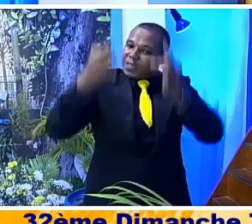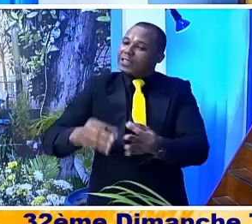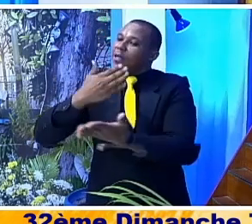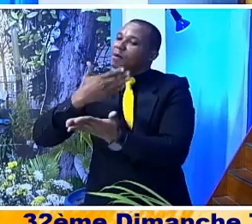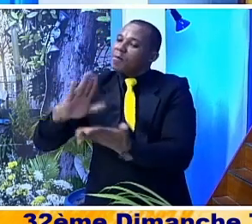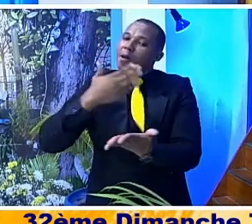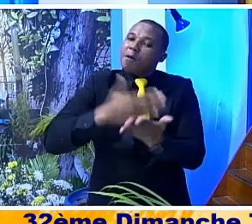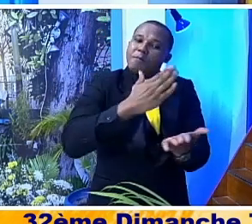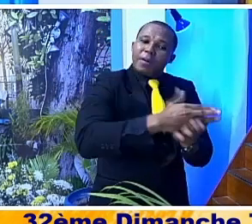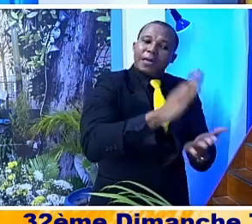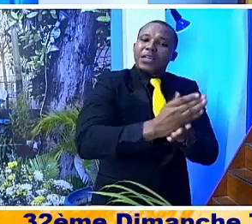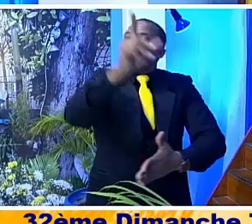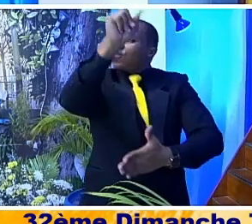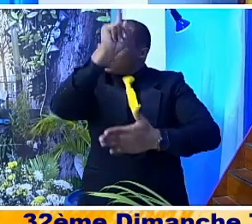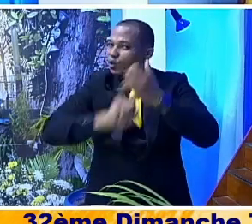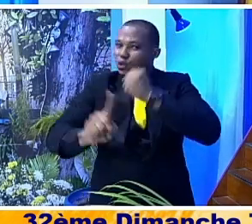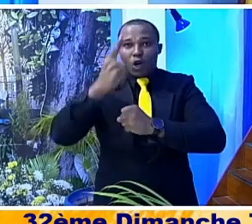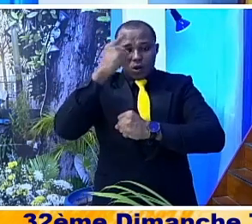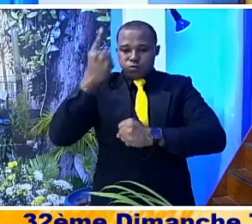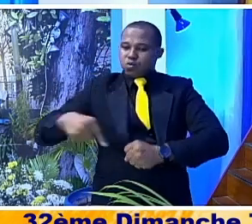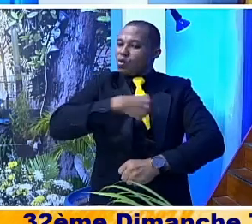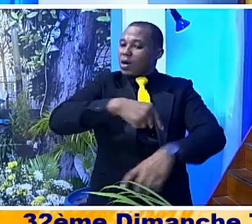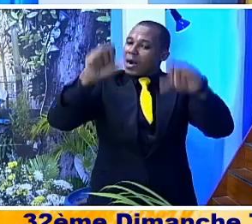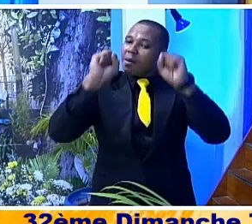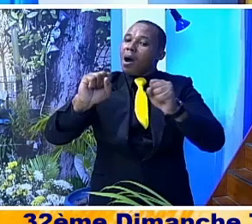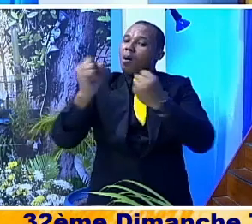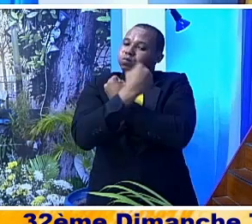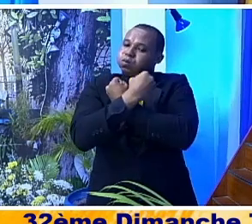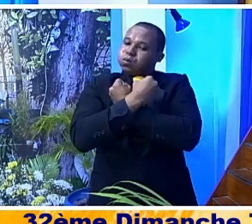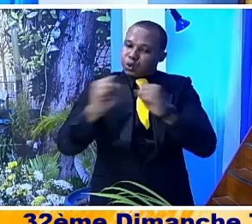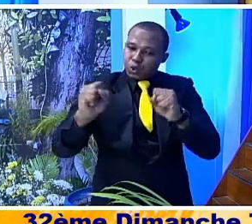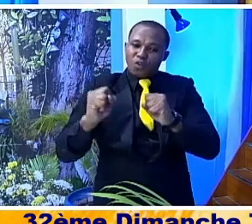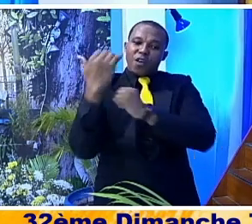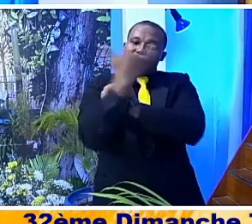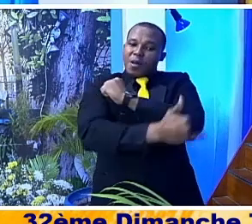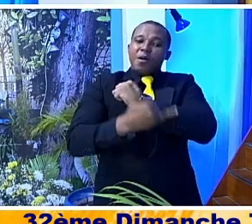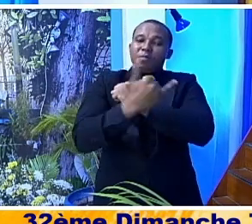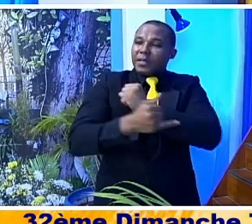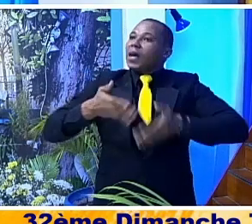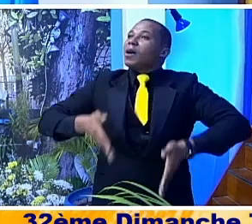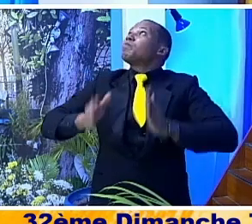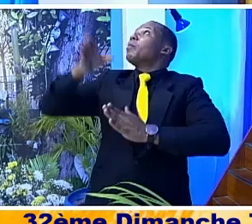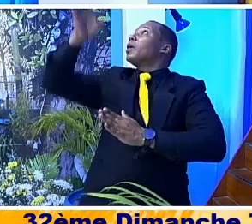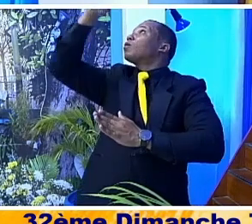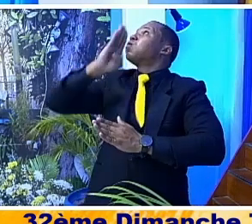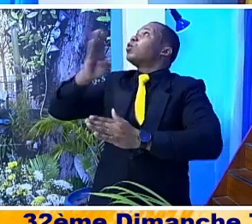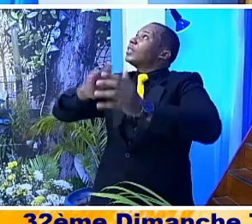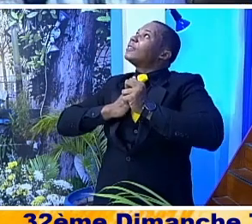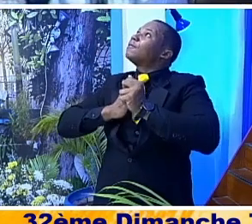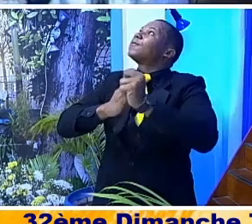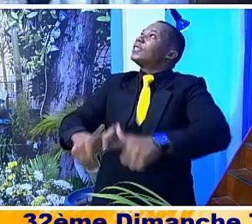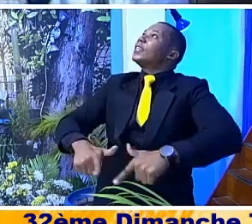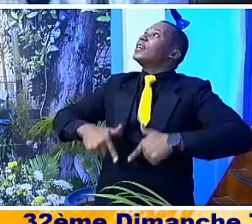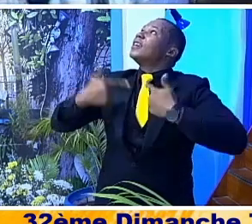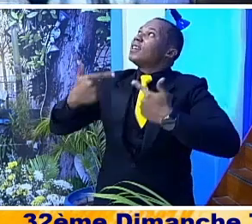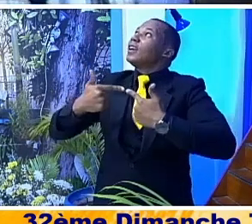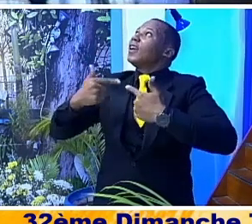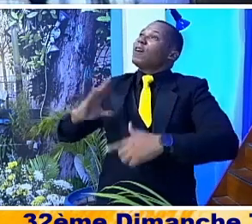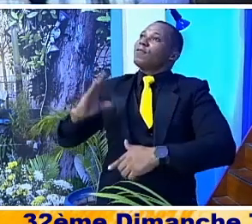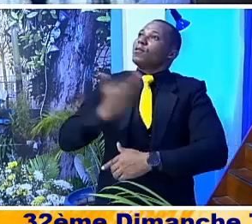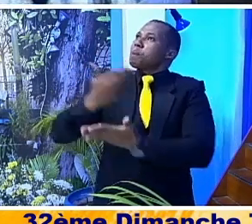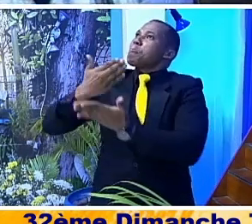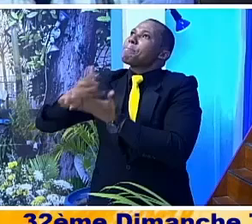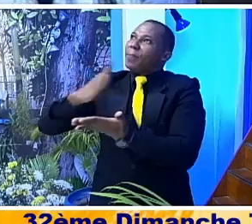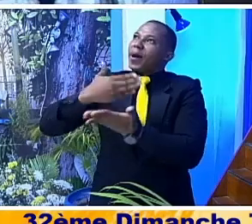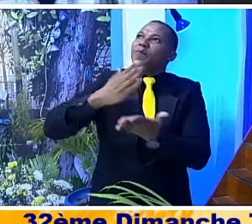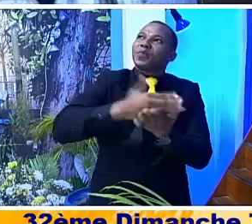prenons conscience et nous faisons seul pour nous recommander qu'à sortir la donne. En quitter bon Dieu, guider la vie nous. Partager autant que nous